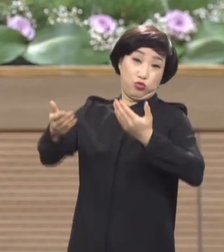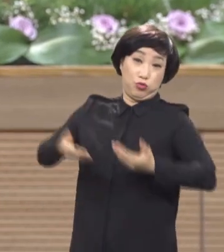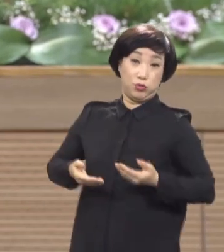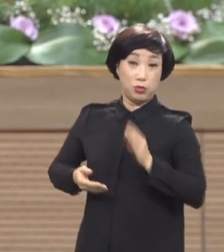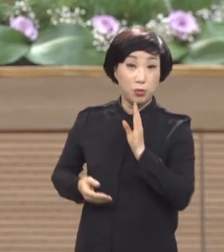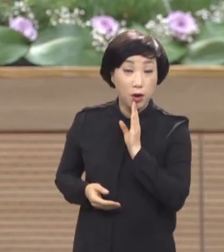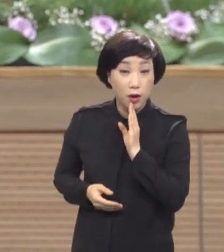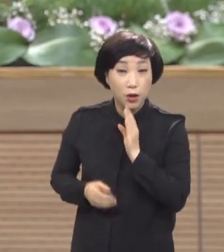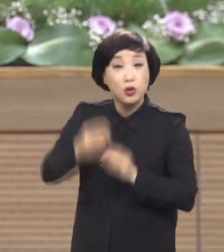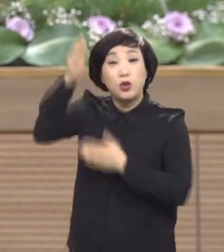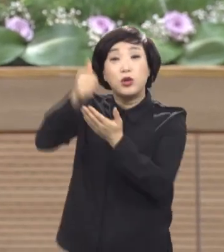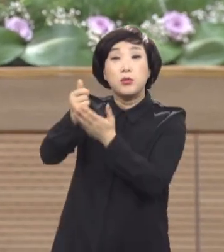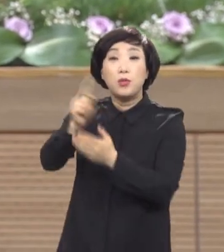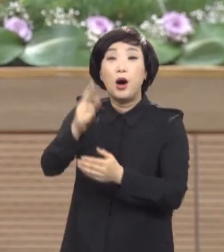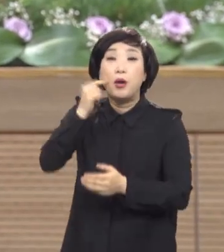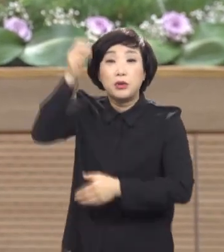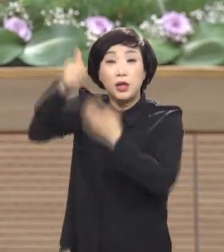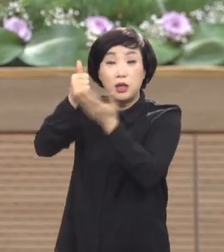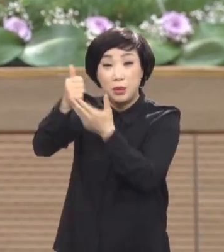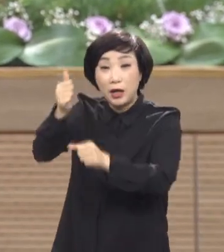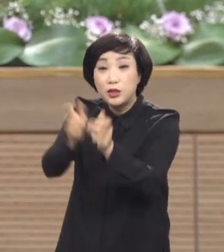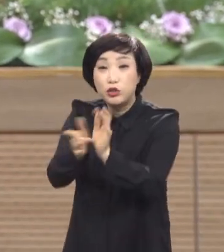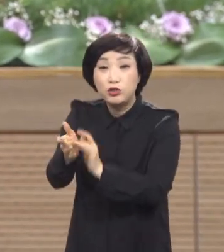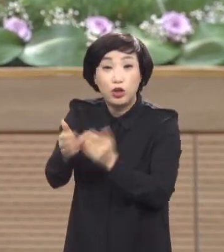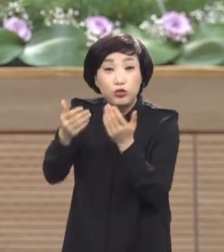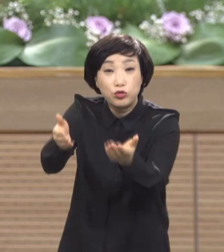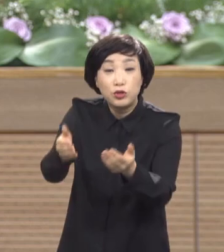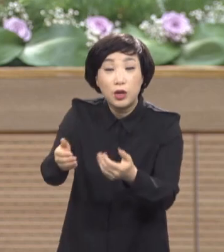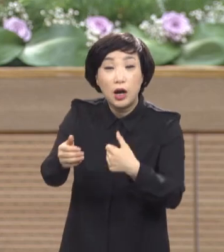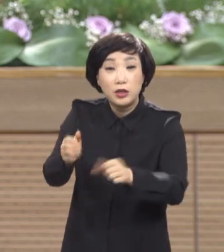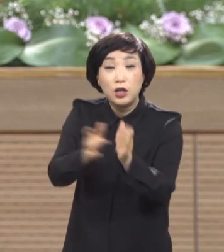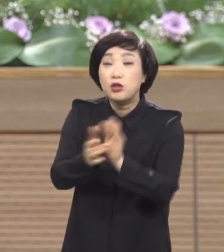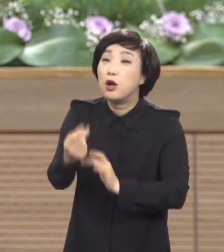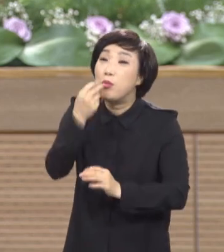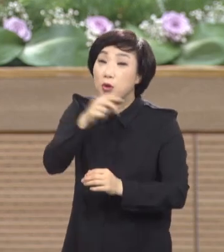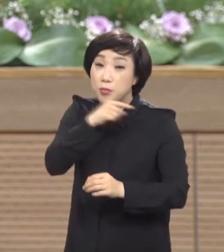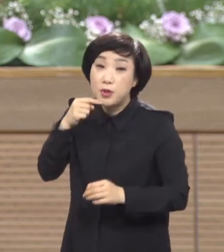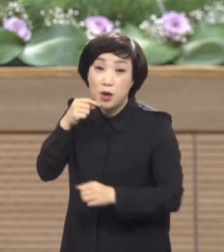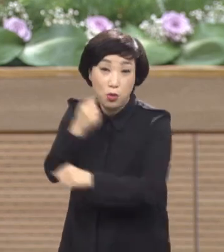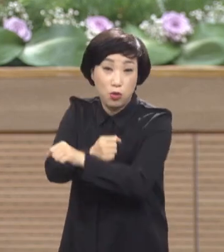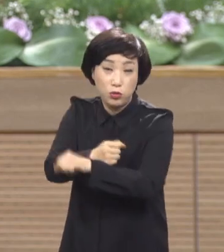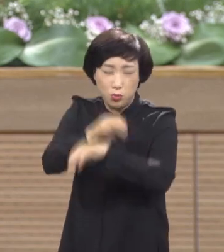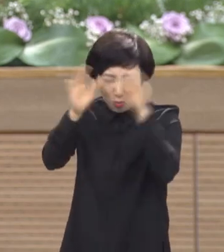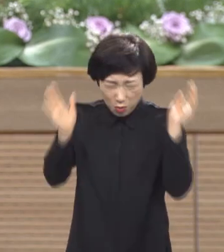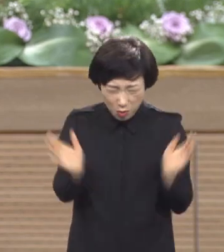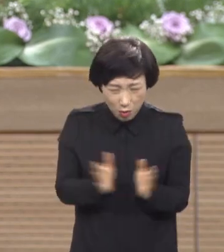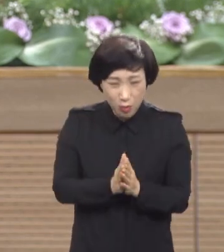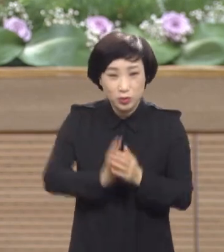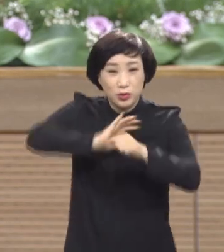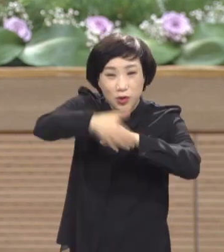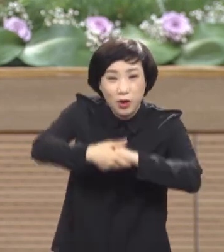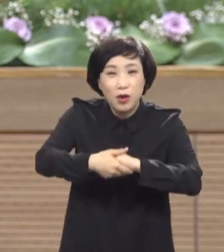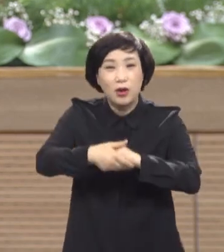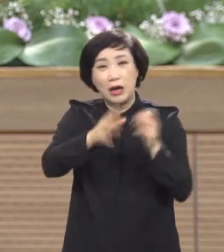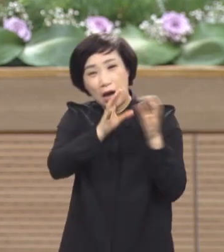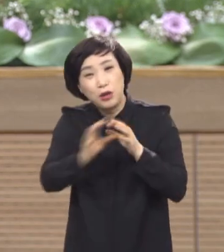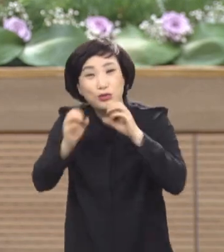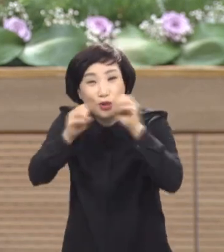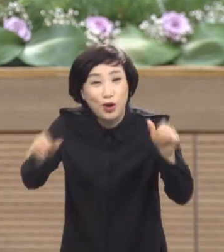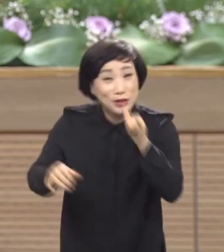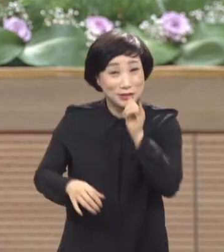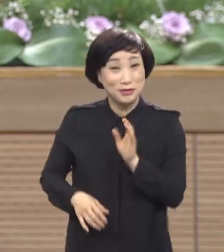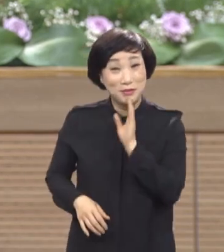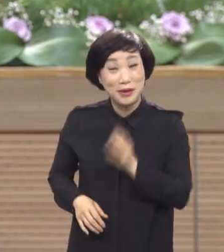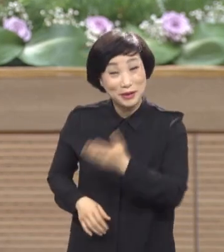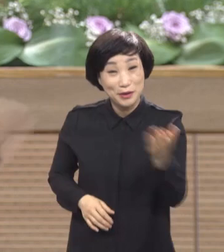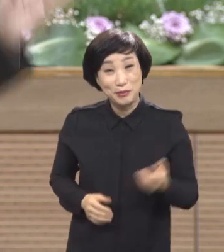성령은 아버지와 아들로 내놓으신 그 아들의 목숨의 피의 공로를 땅 끝까지 운반하며 전했어